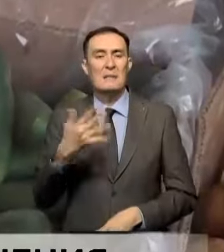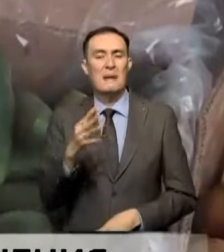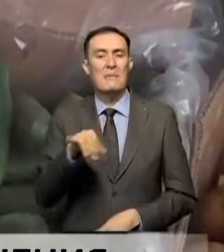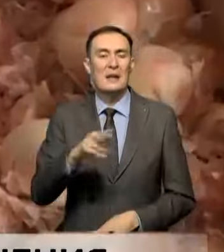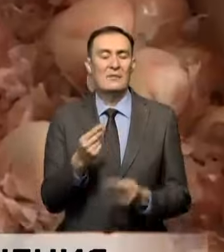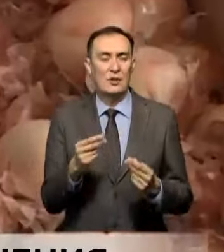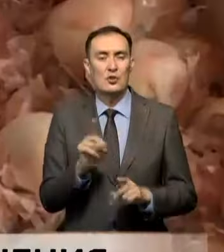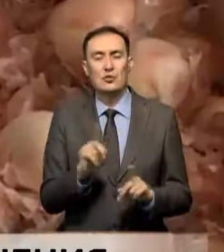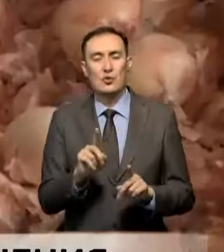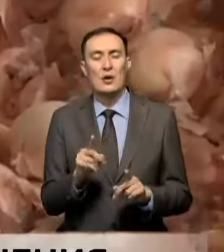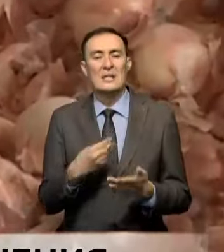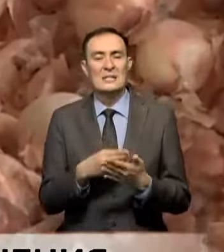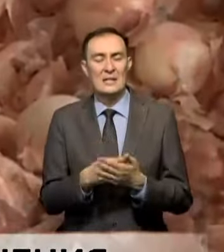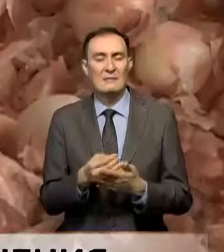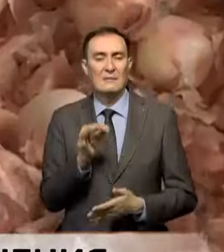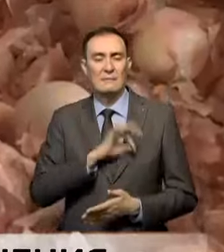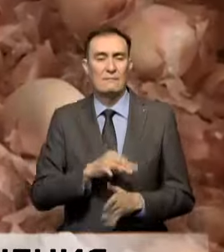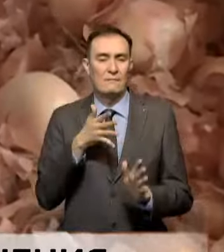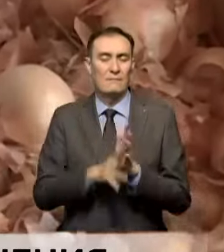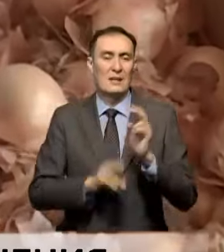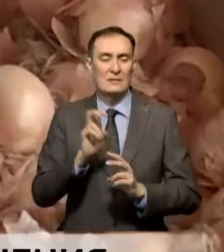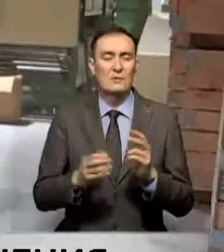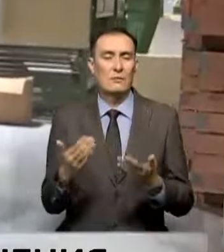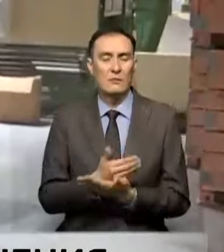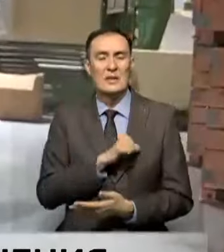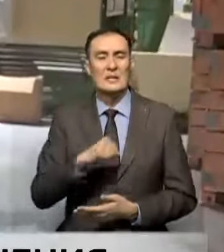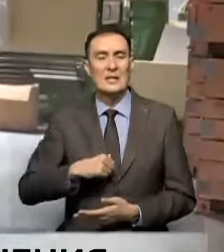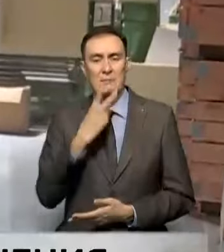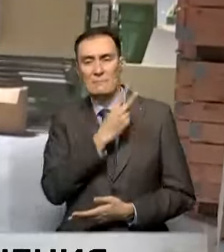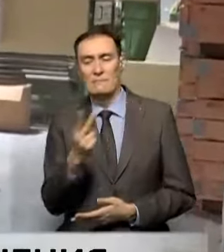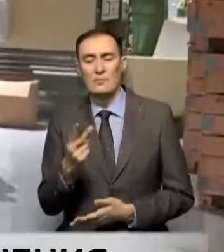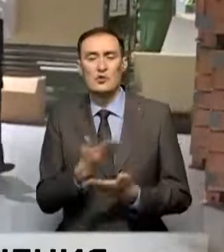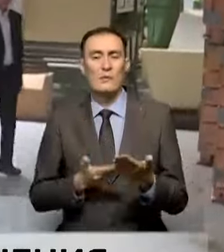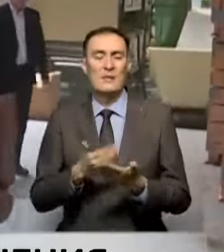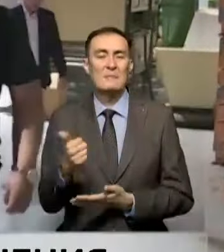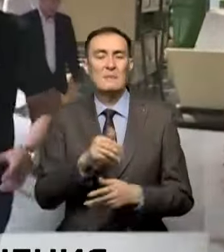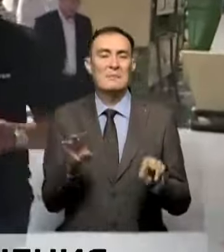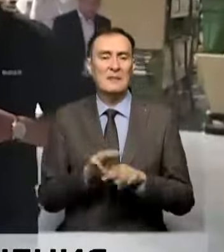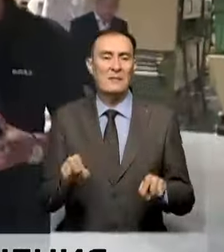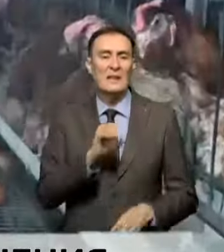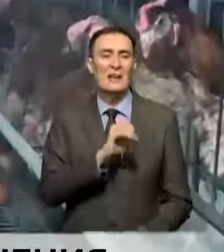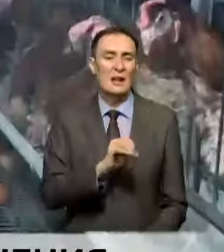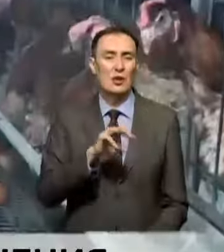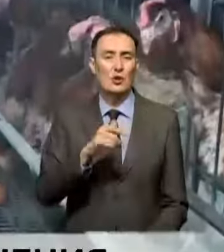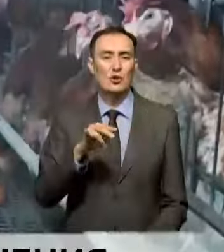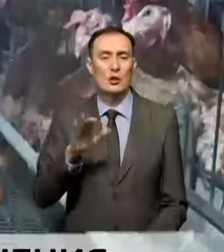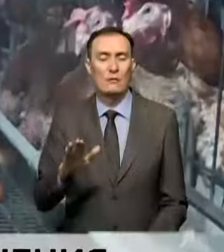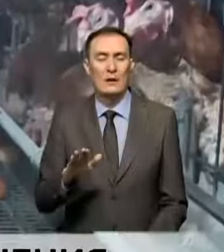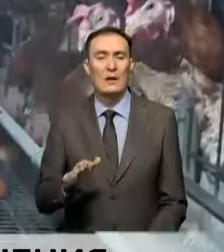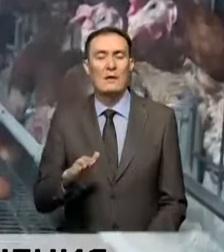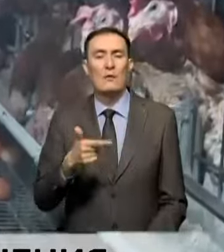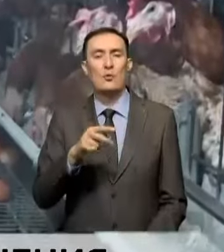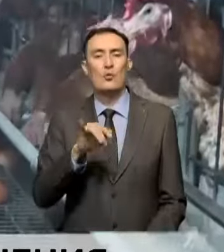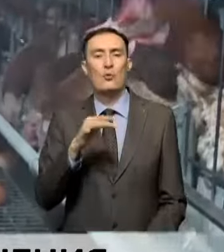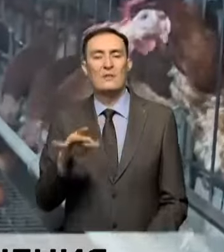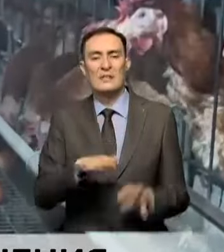тенге. В том, что средства идут в дело, в новые производства, лично убедился советник премьер-министра страны Ералы Тугжанов. В Глубоковском районе